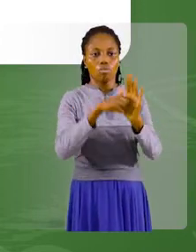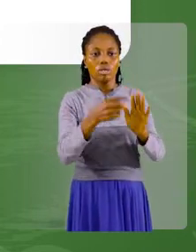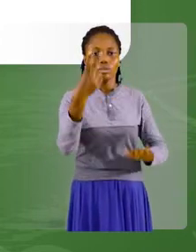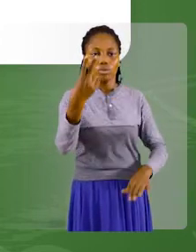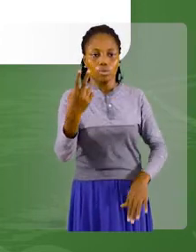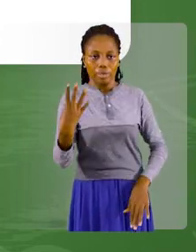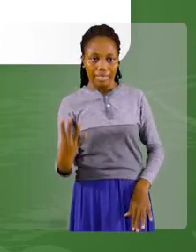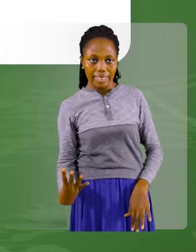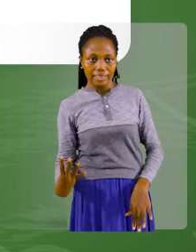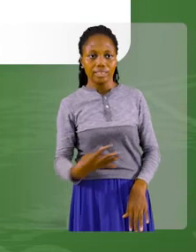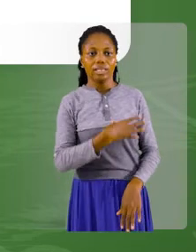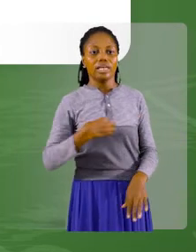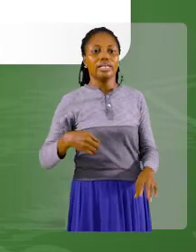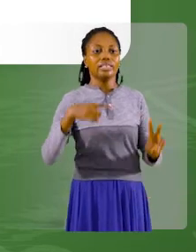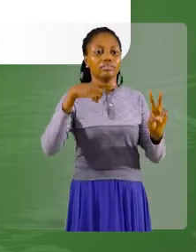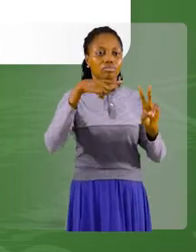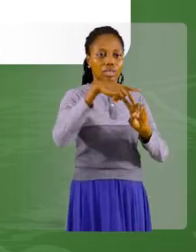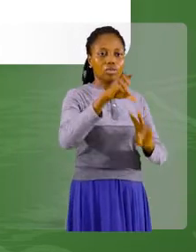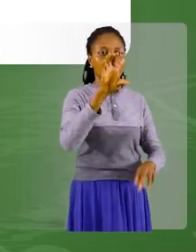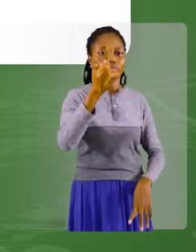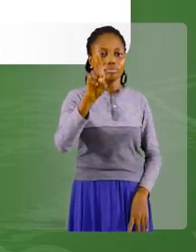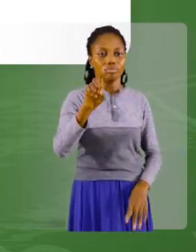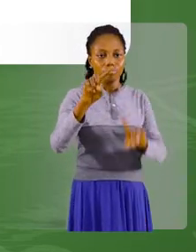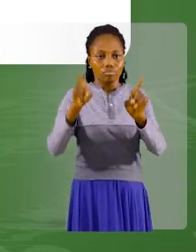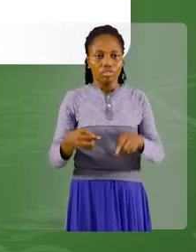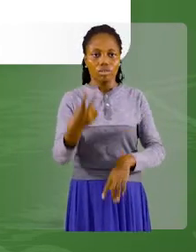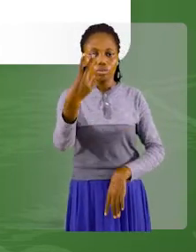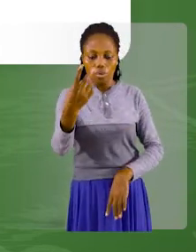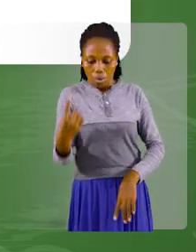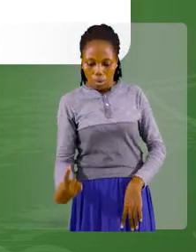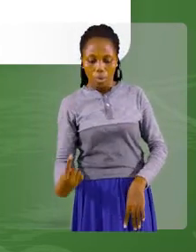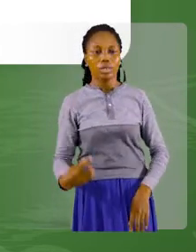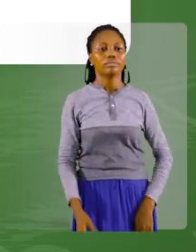4 et CD de coordonnées 2, 1.